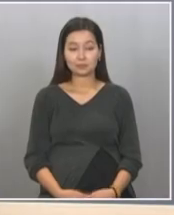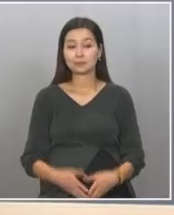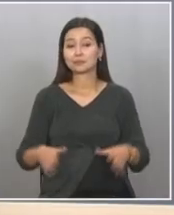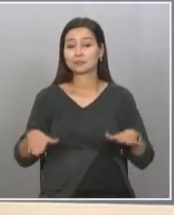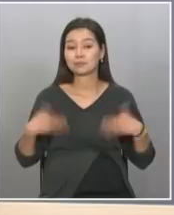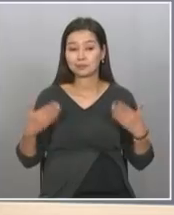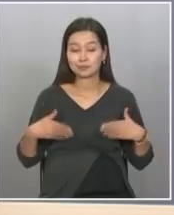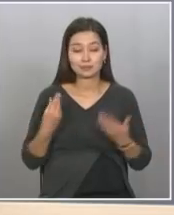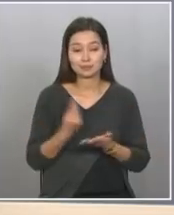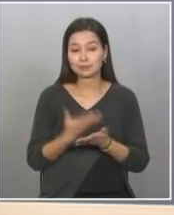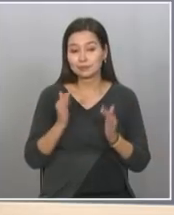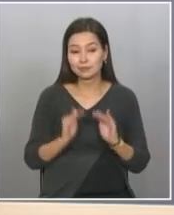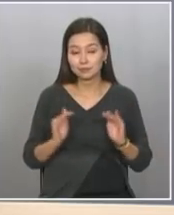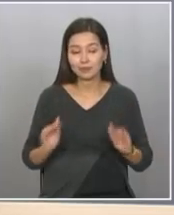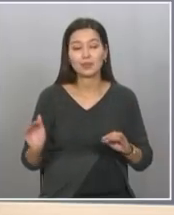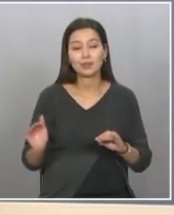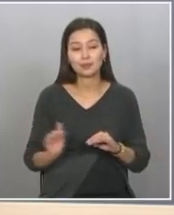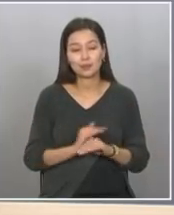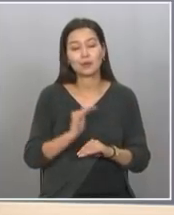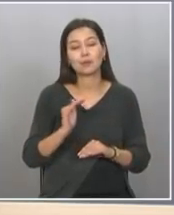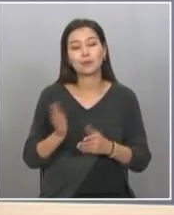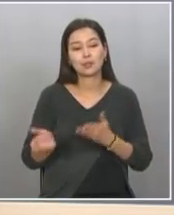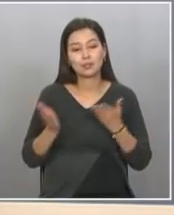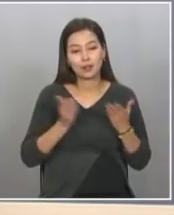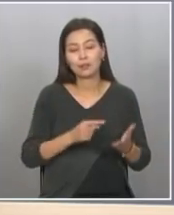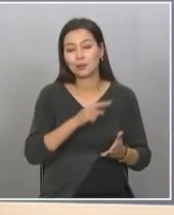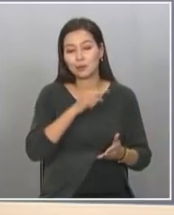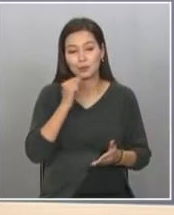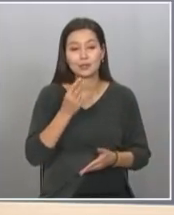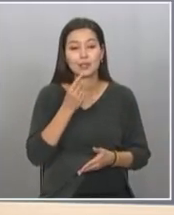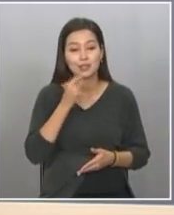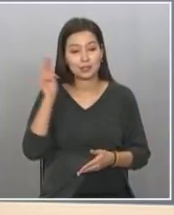Здравствуйте, дорогие ребята! Добро пожаловать на урок русского языка!